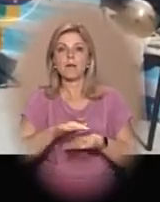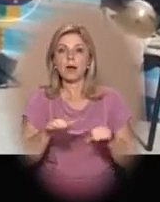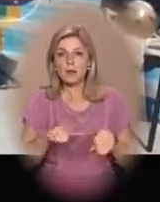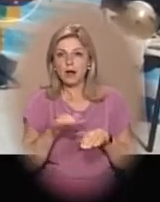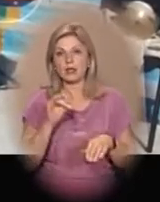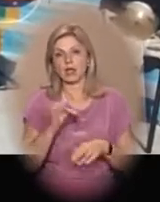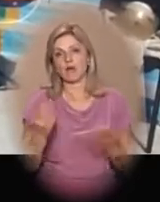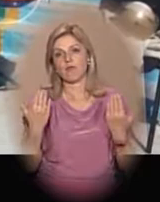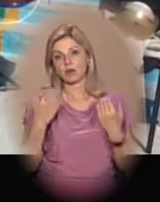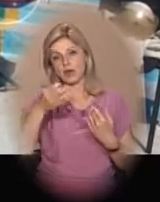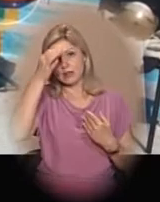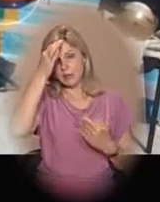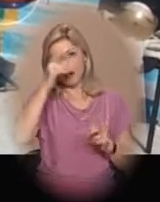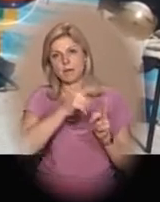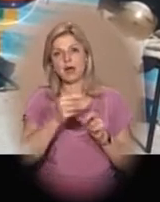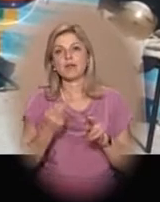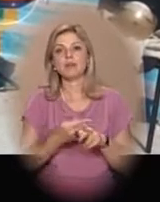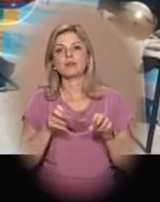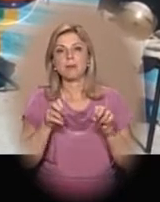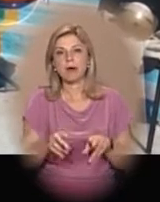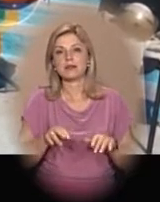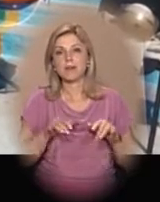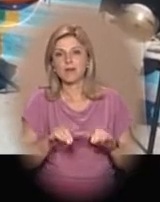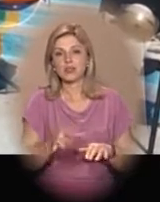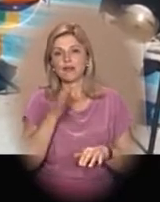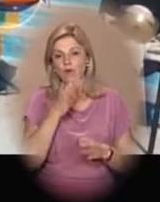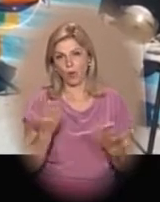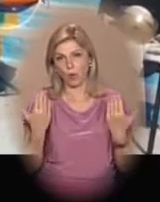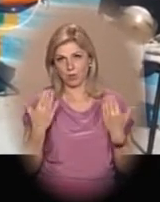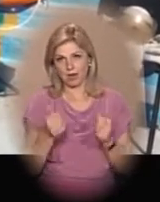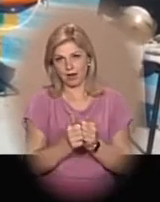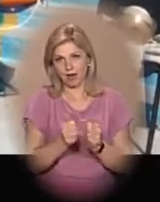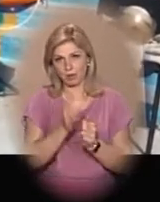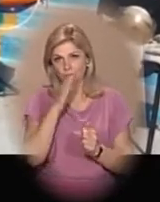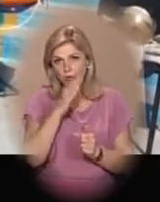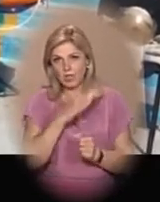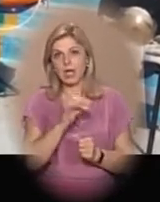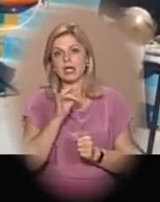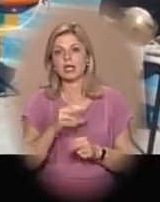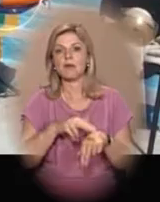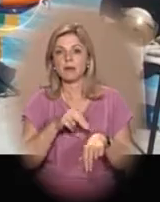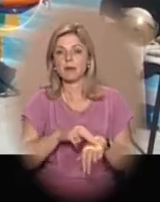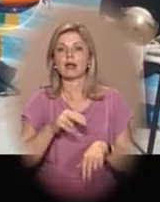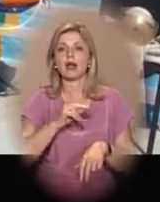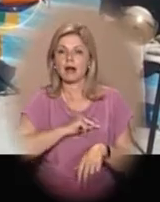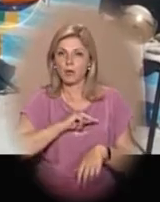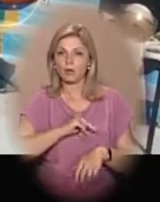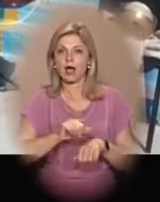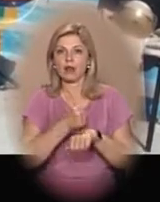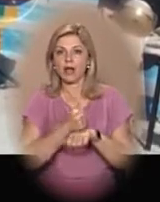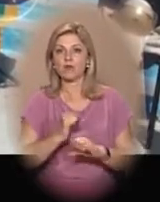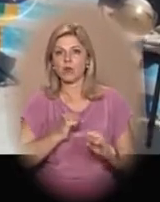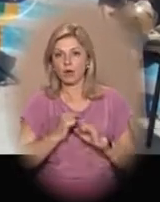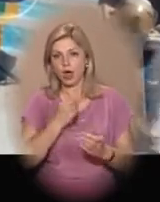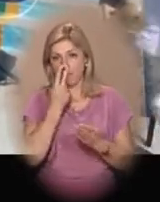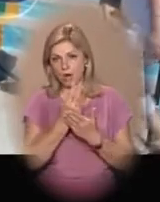тому відпочивальникам нагадали правила безпечної поведінки під час відпочинку біля водойм. Крім того, співробітники головного управління